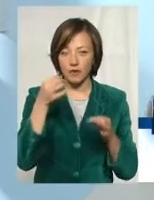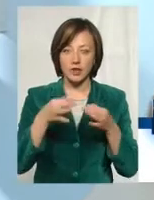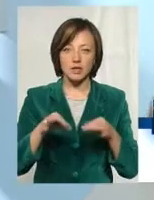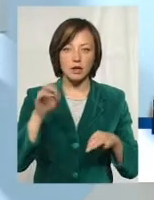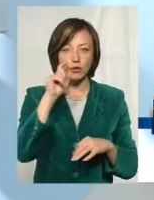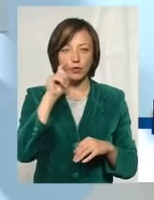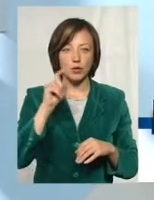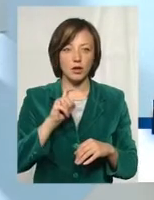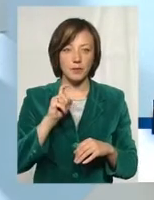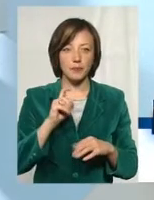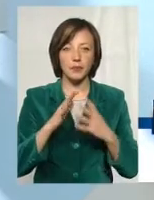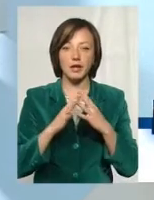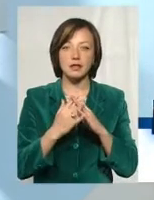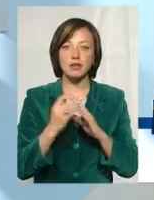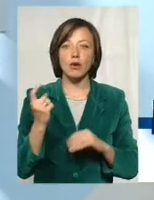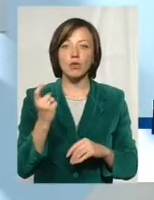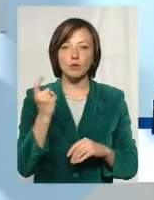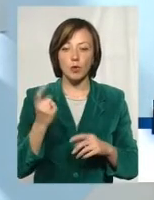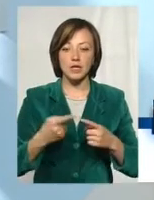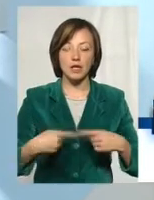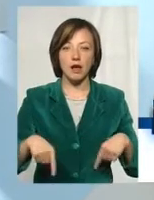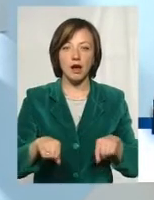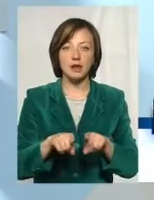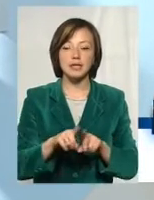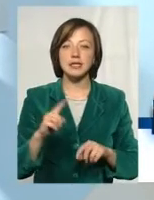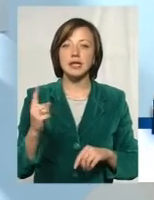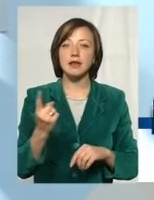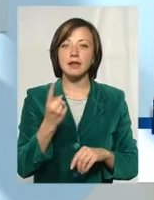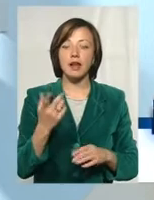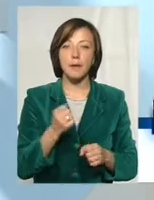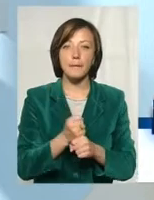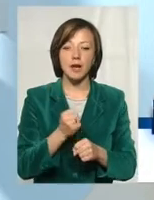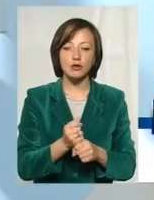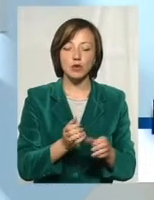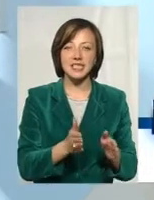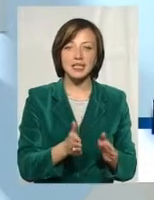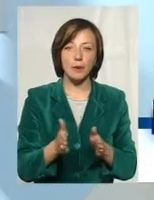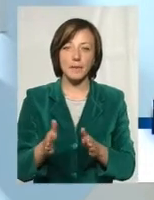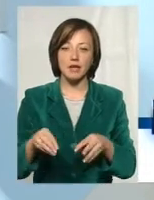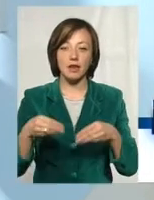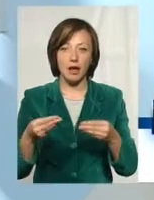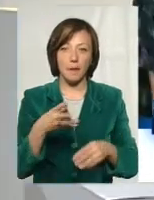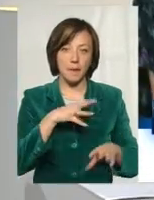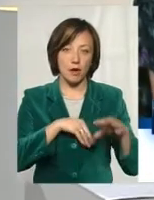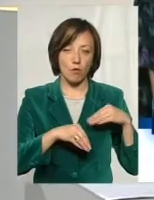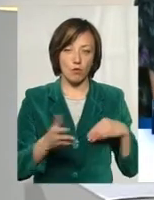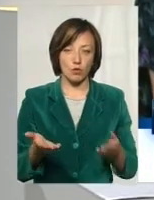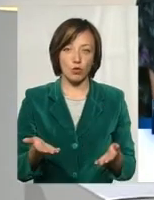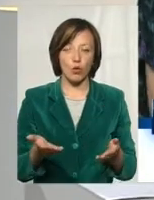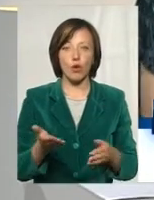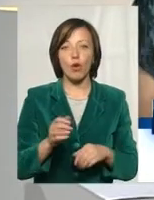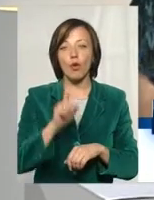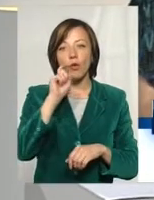України сільськогосподарська галузь чи не єдина, яка працює стабільно і дає прибуток. Україна